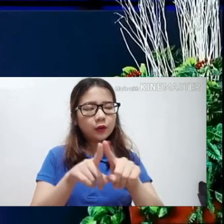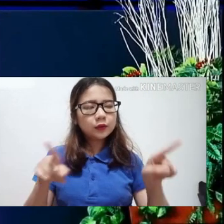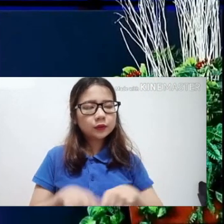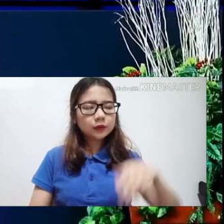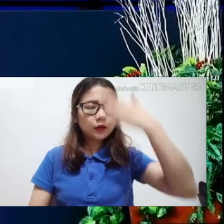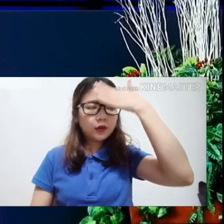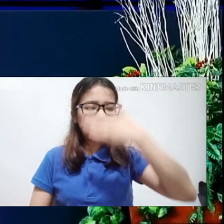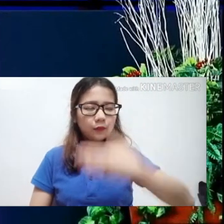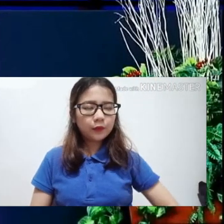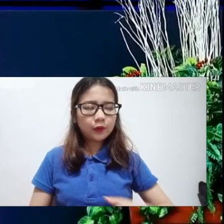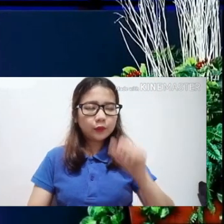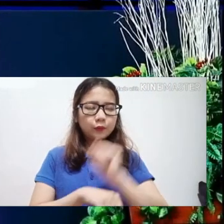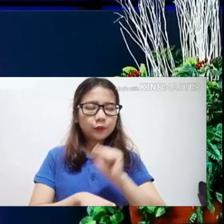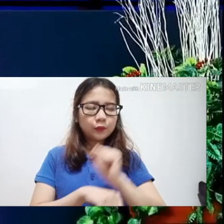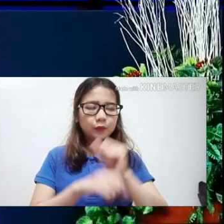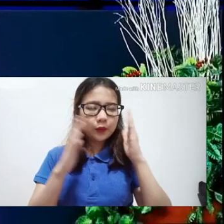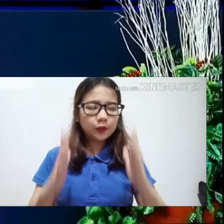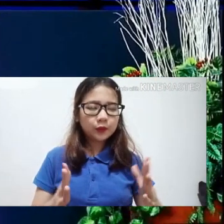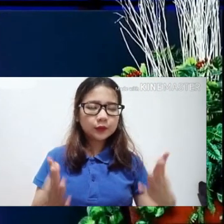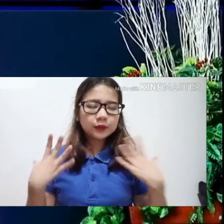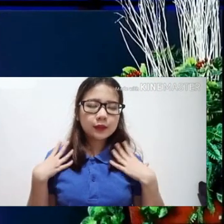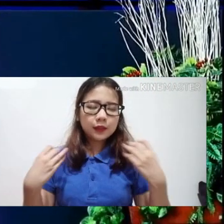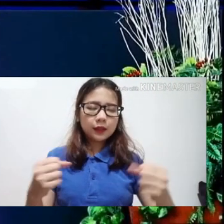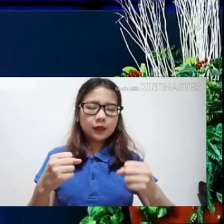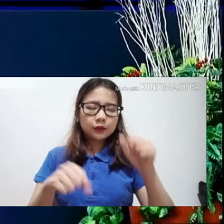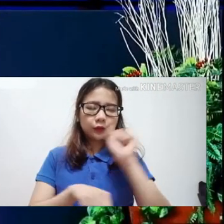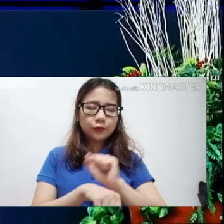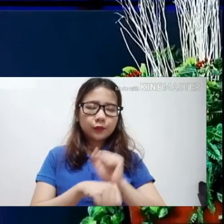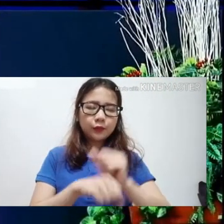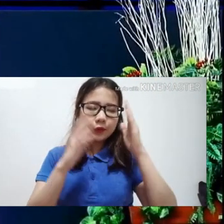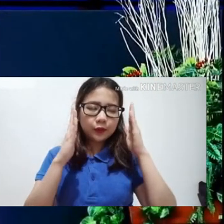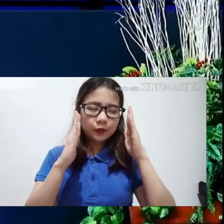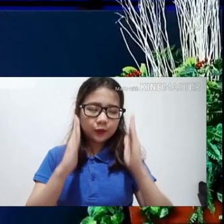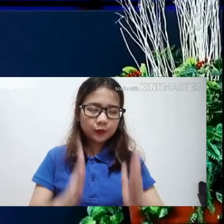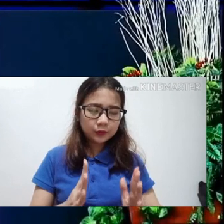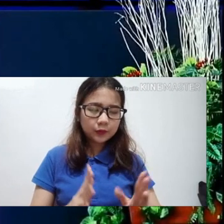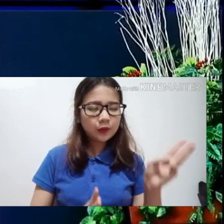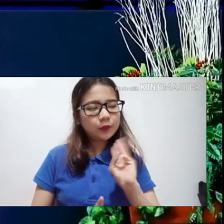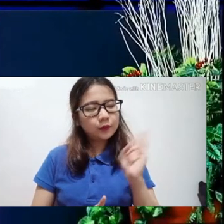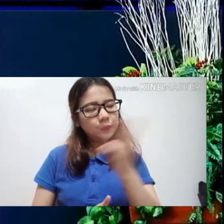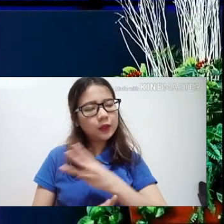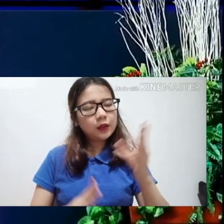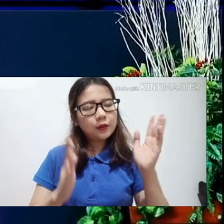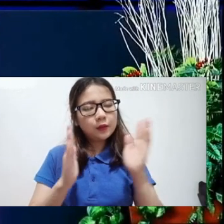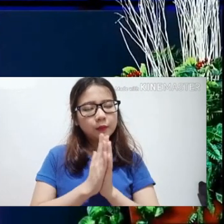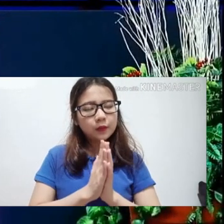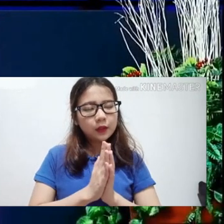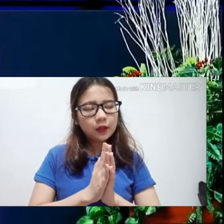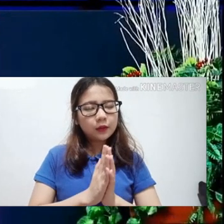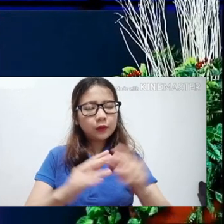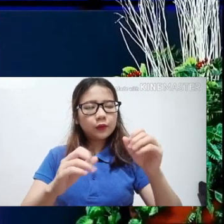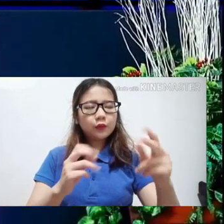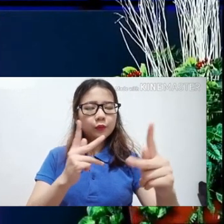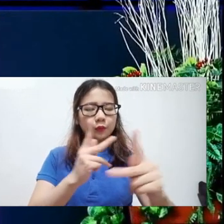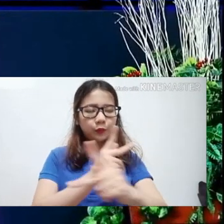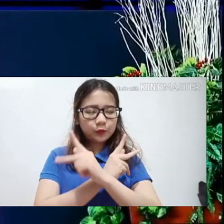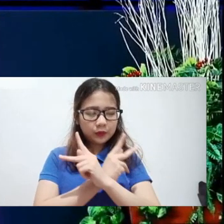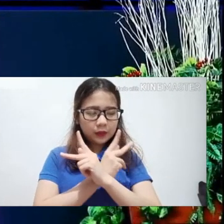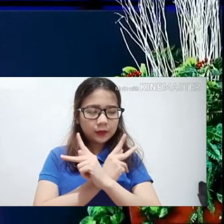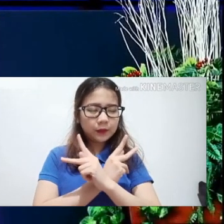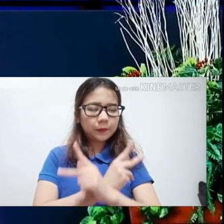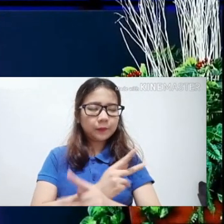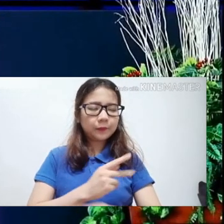na humaharap po at nangangalaga sa kalusugan, Panginoon, ng mga apektado. We pray, O God, for your protection upon them as